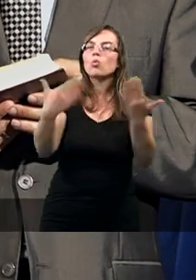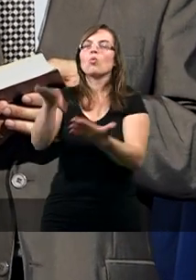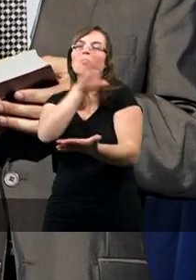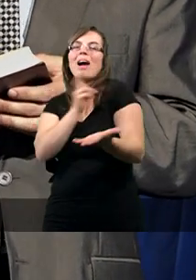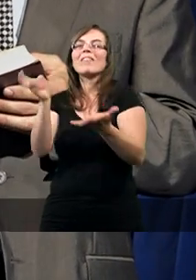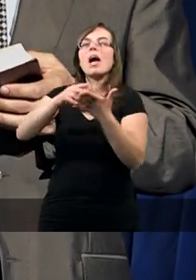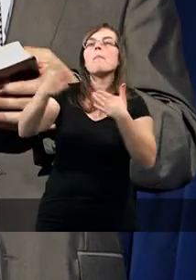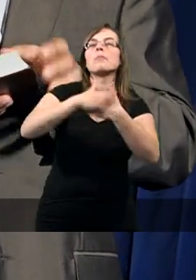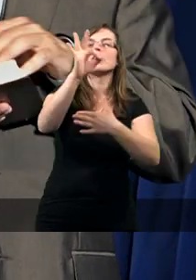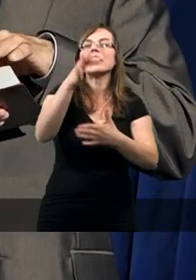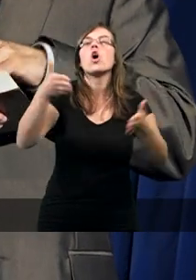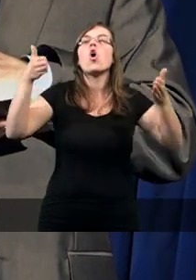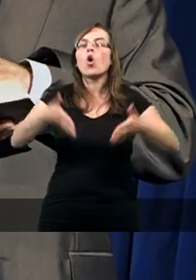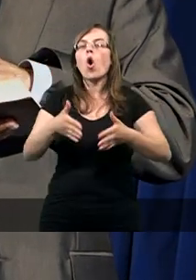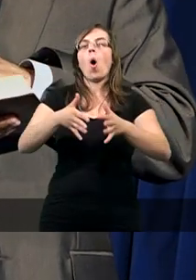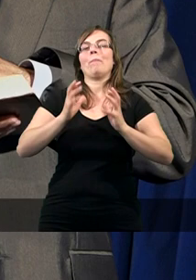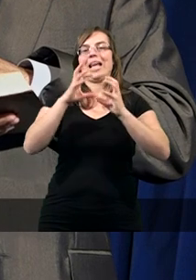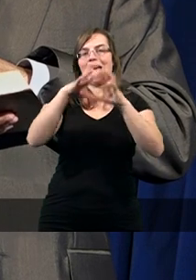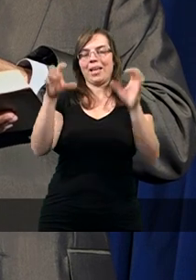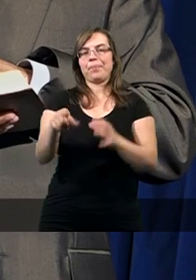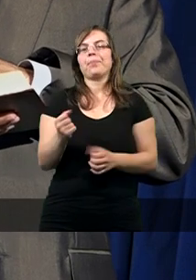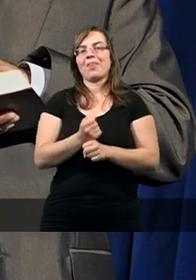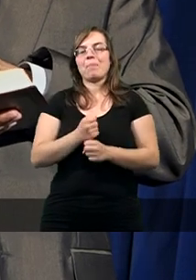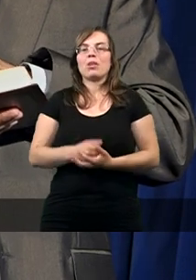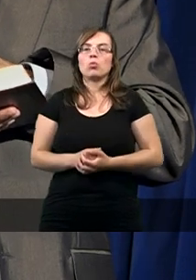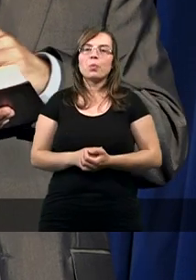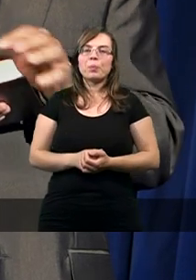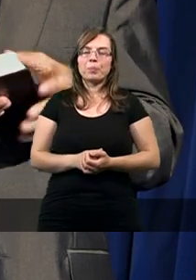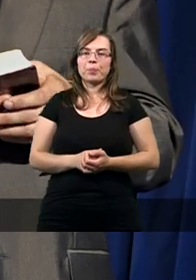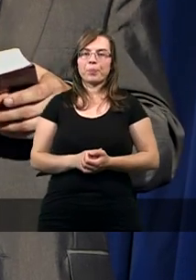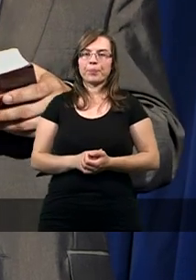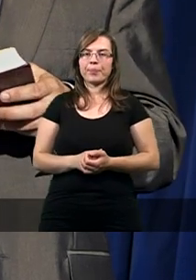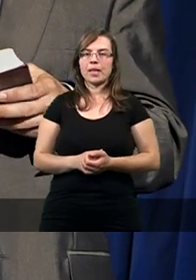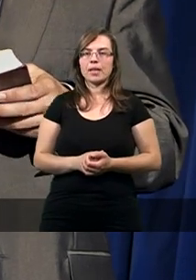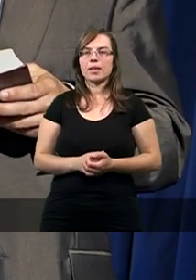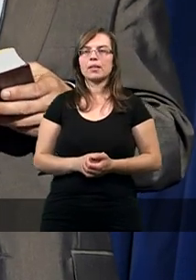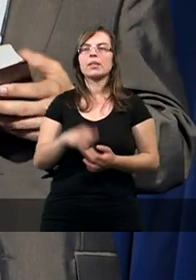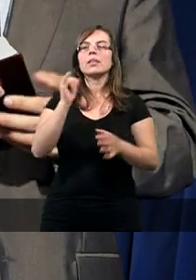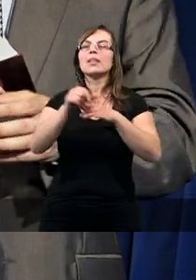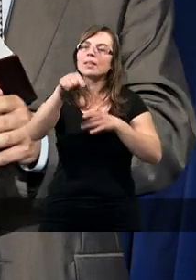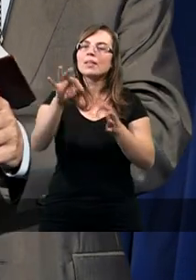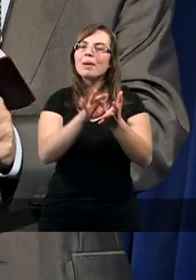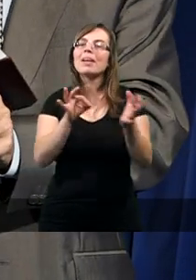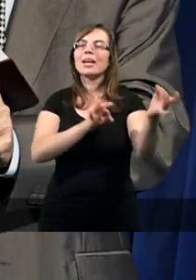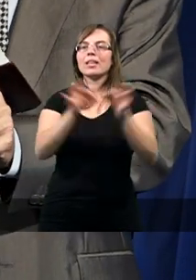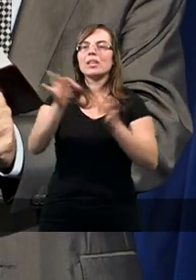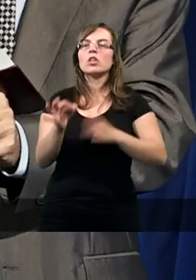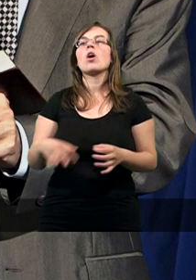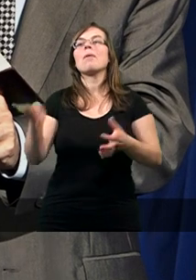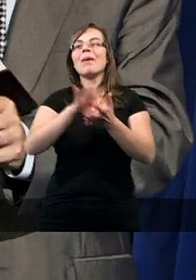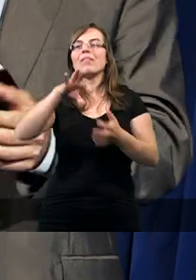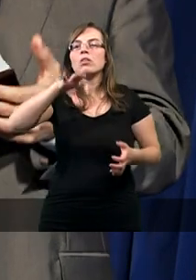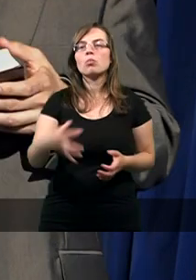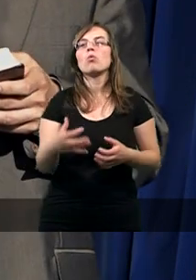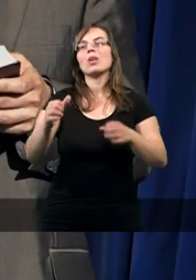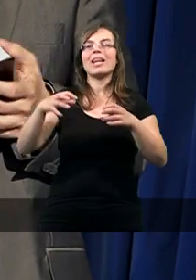zmartwychwstania przy jego grobie. There's a story of a church that had lost their pastor. Jest pewna historia. Pewien